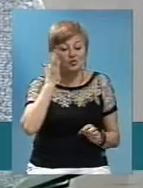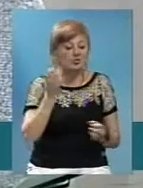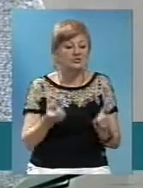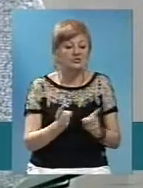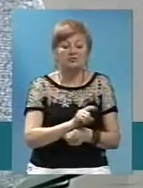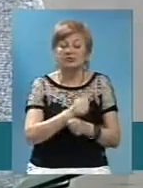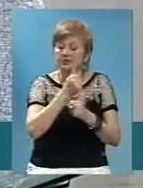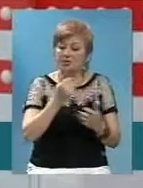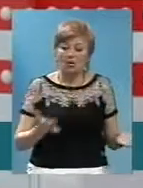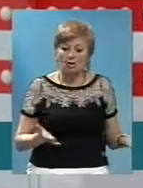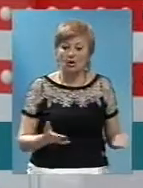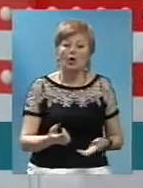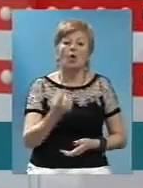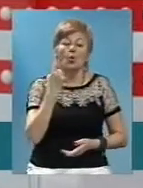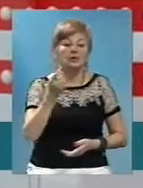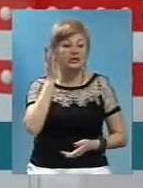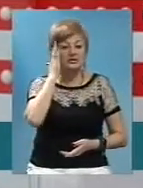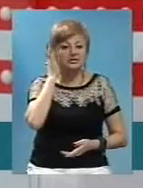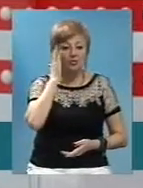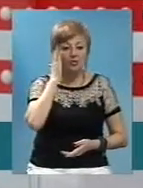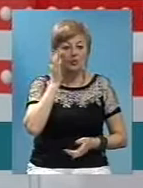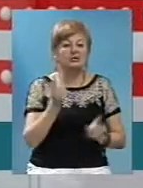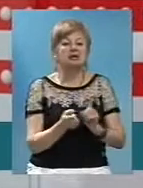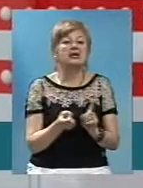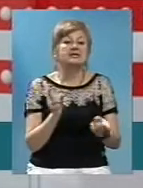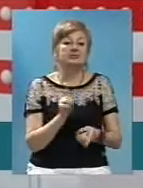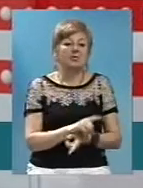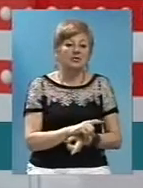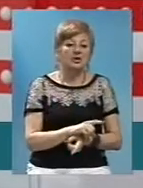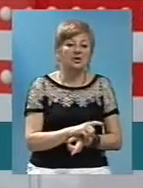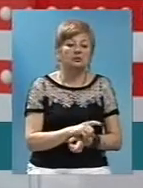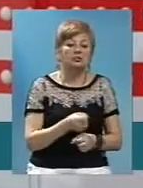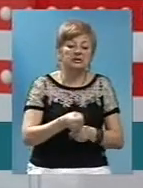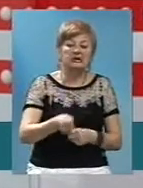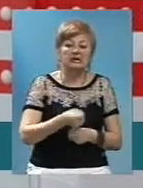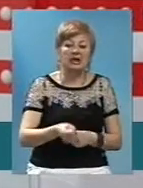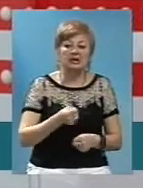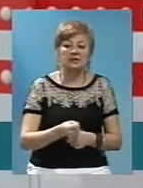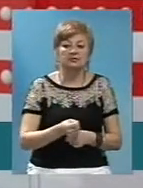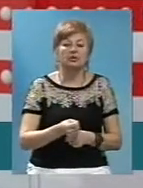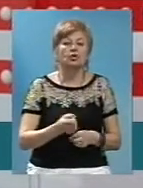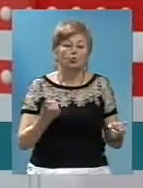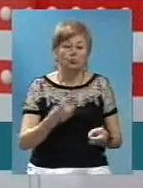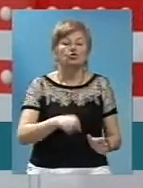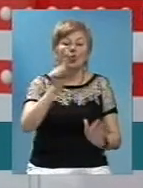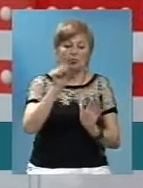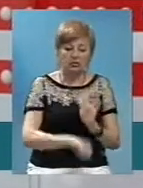не змінюється. Єдиним способом зміни деспота чи тирана є його вбивство.